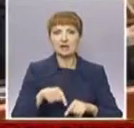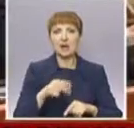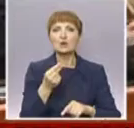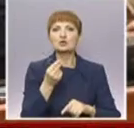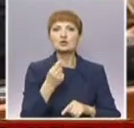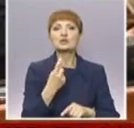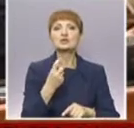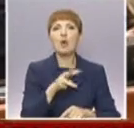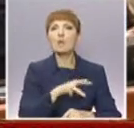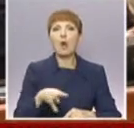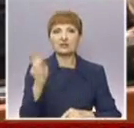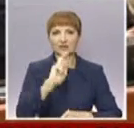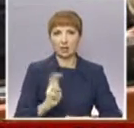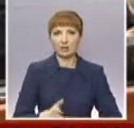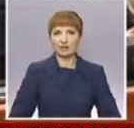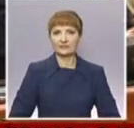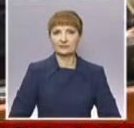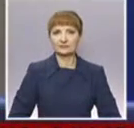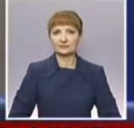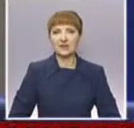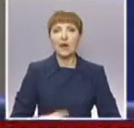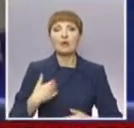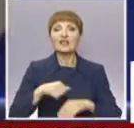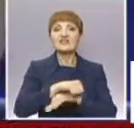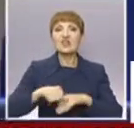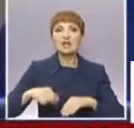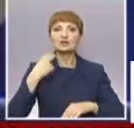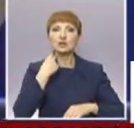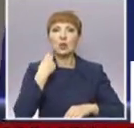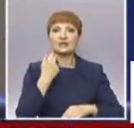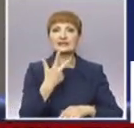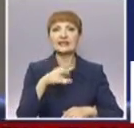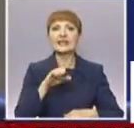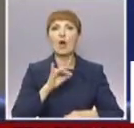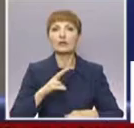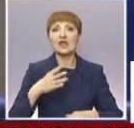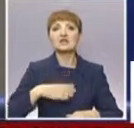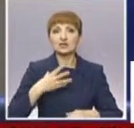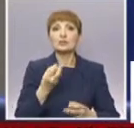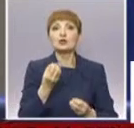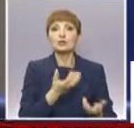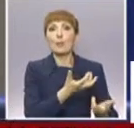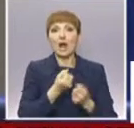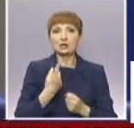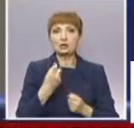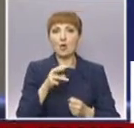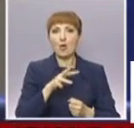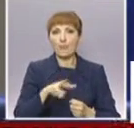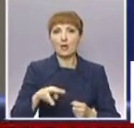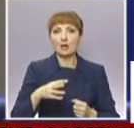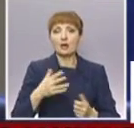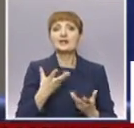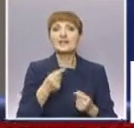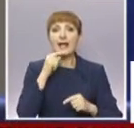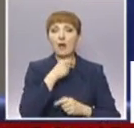100 миллионов долларов внешний долг у нас три триллиона как зачем нам эти еще 100 миллионов где и вот этот режим